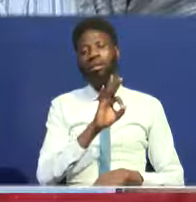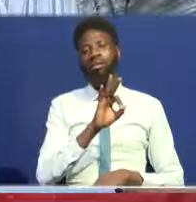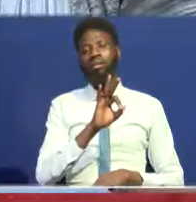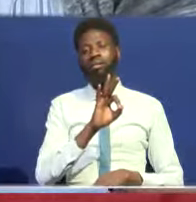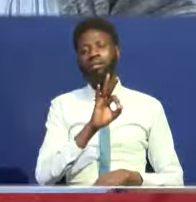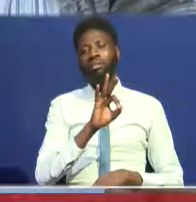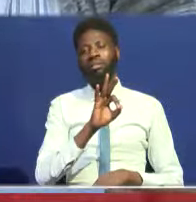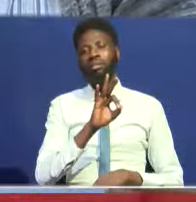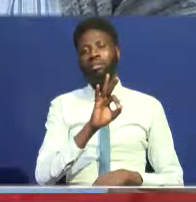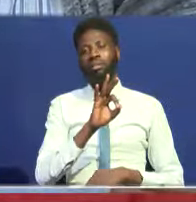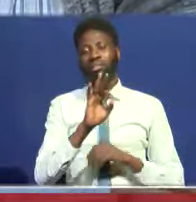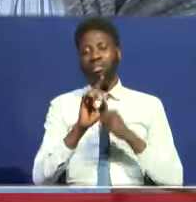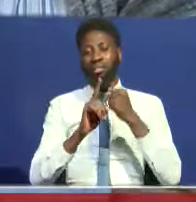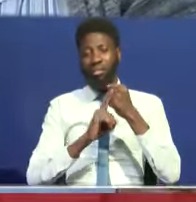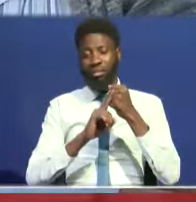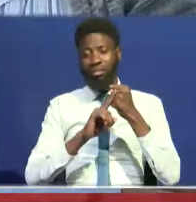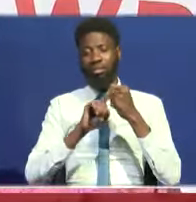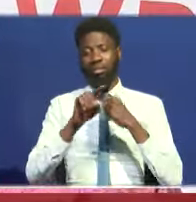36,280.